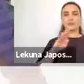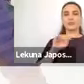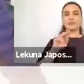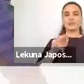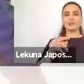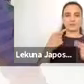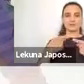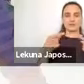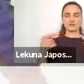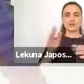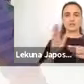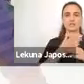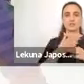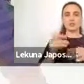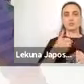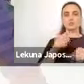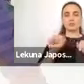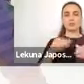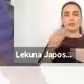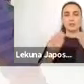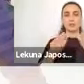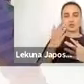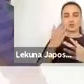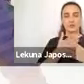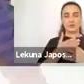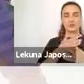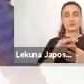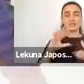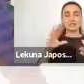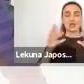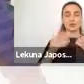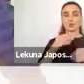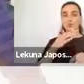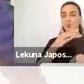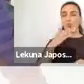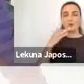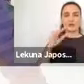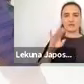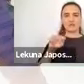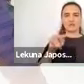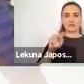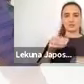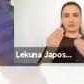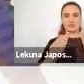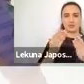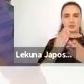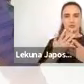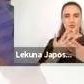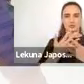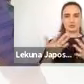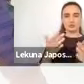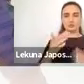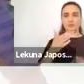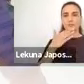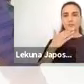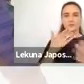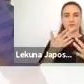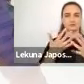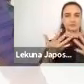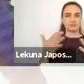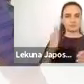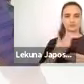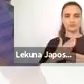როგორ შეიძლება თამაშები დავყოთ. თუმცა ზოგადად უამრავი ტიპის თამაში არსებობს და არის ძალიან ბევრნაირი აი